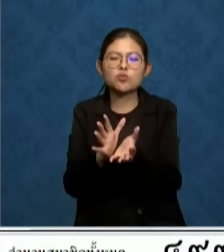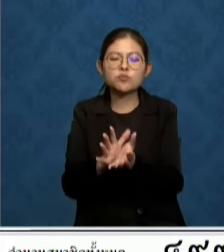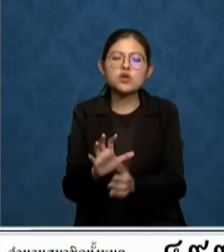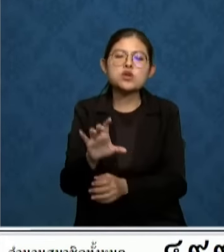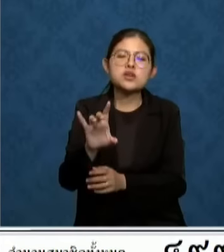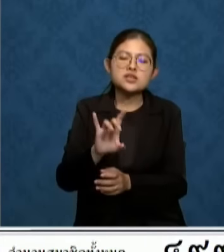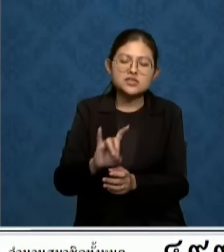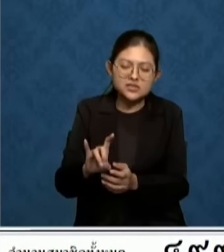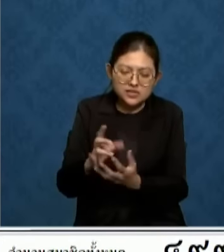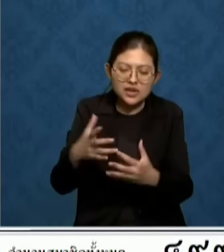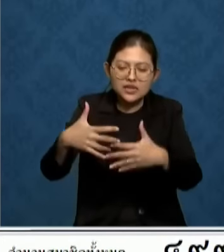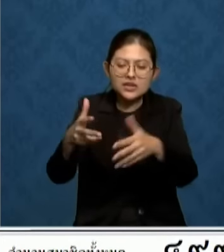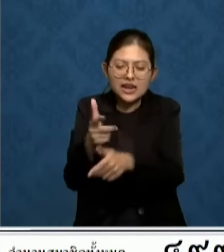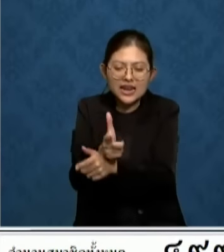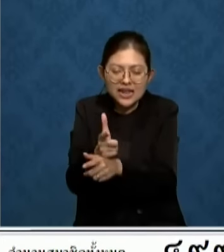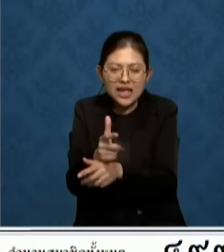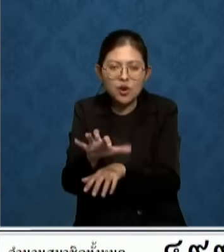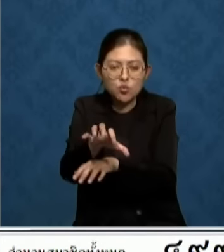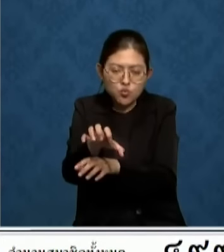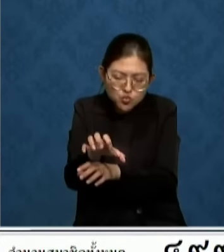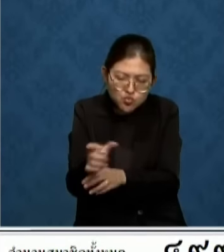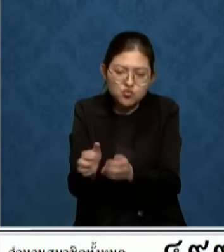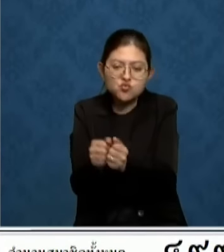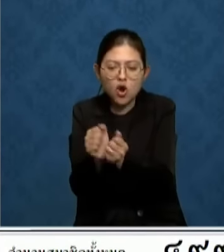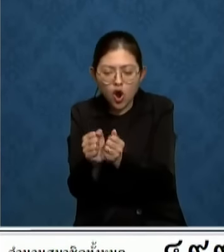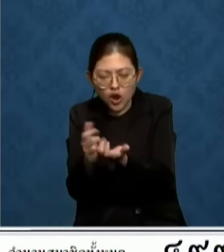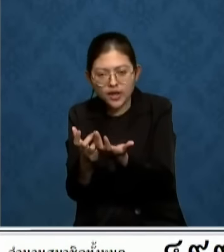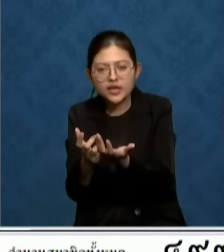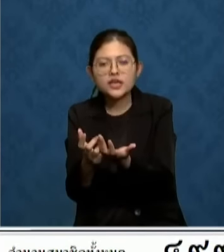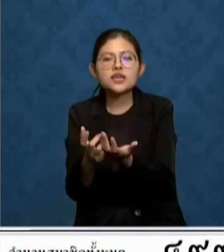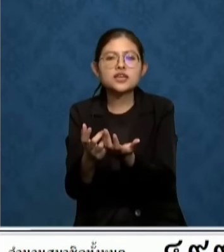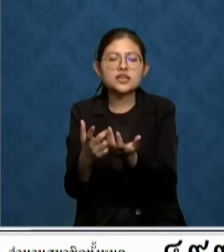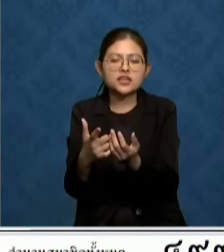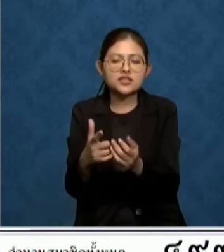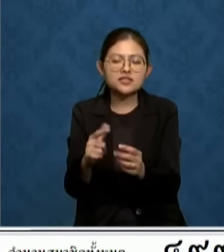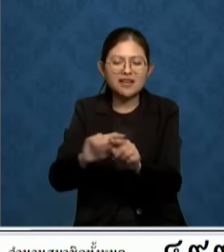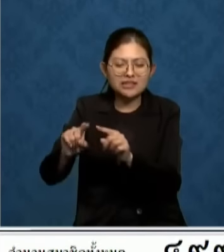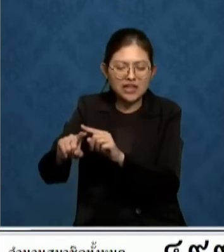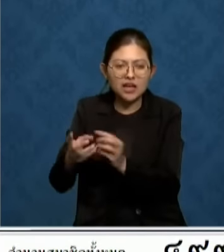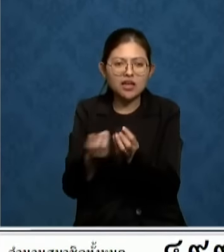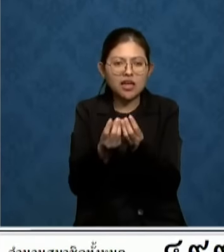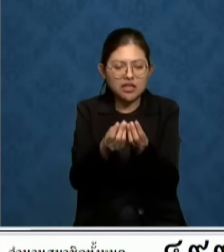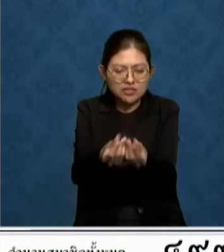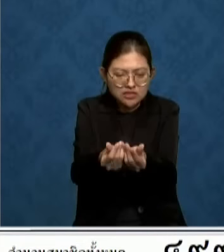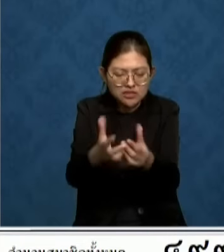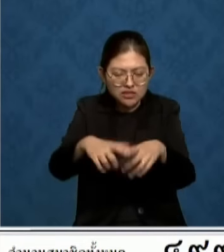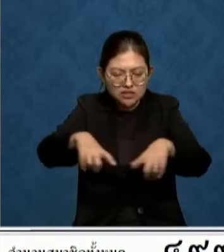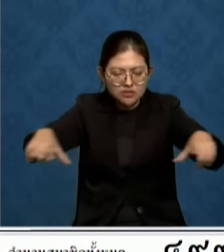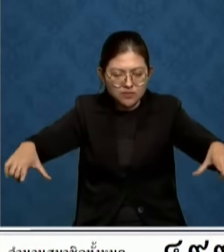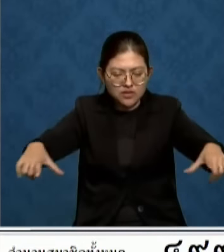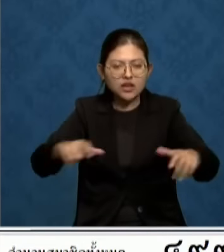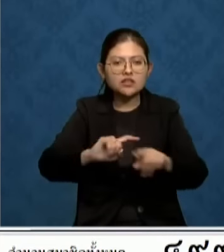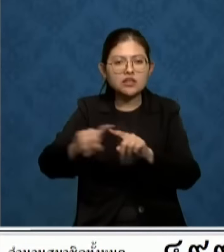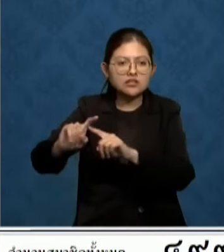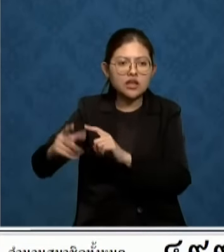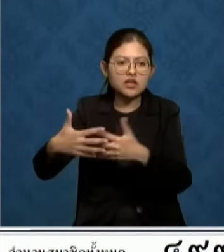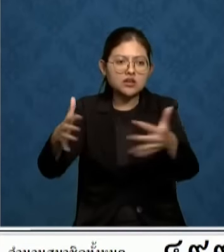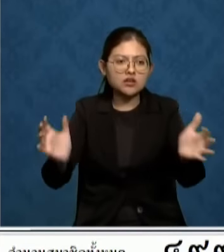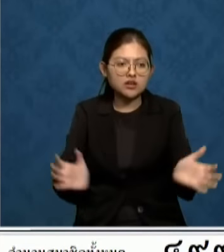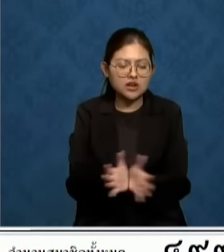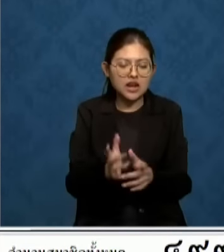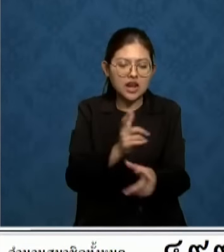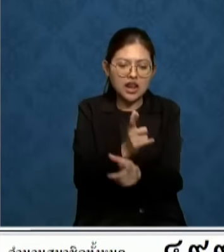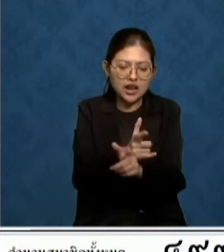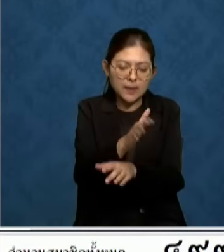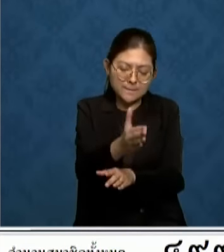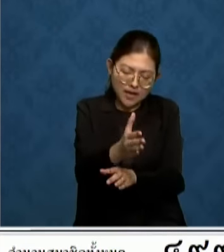ครับมันกินทุกอย่างกินกุ้งหอยปูปลาและโฉนดที่ดินของเกษตรพ่อแม่พี่น้องที่ทำวังปลาวังกุ้ง